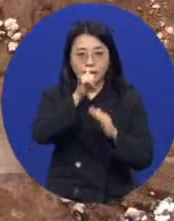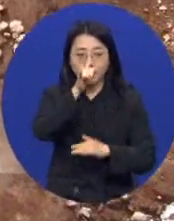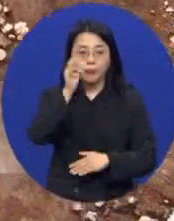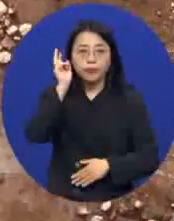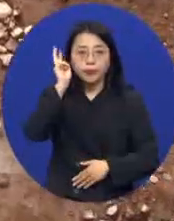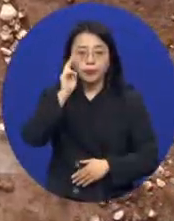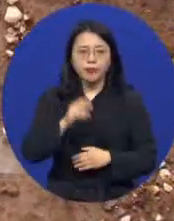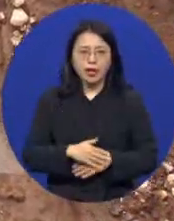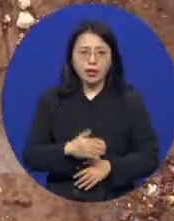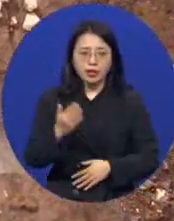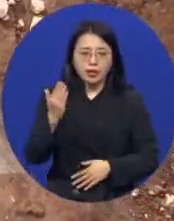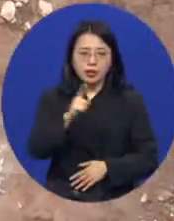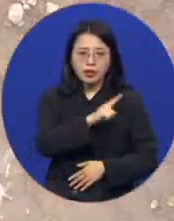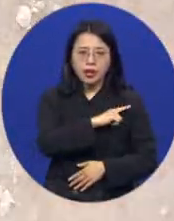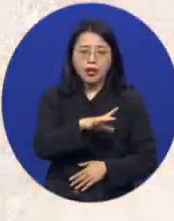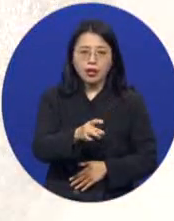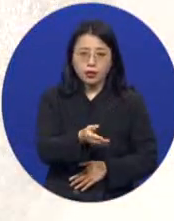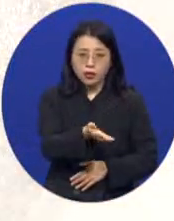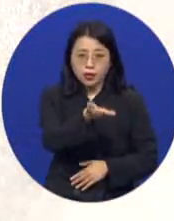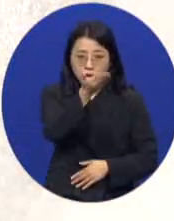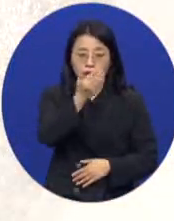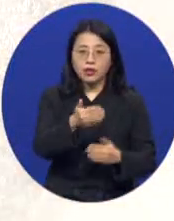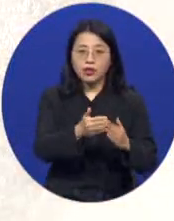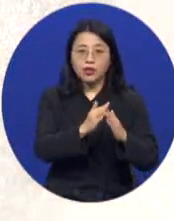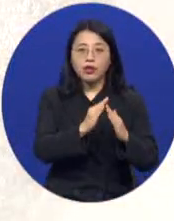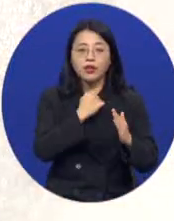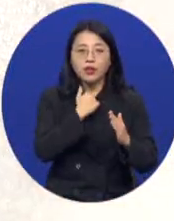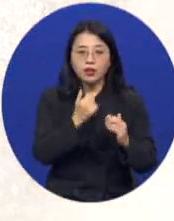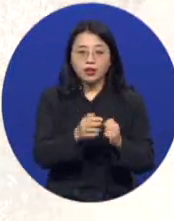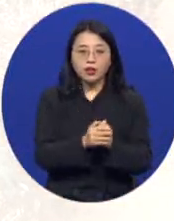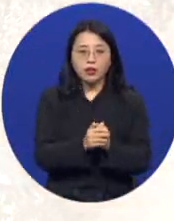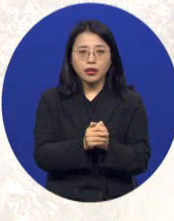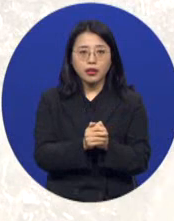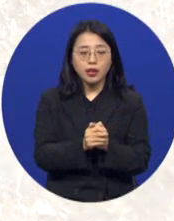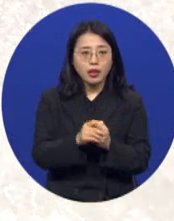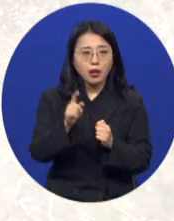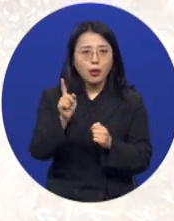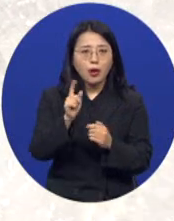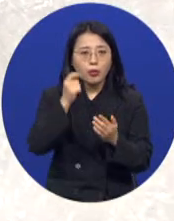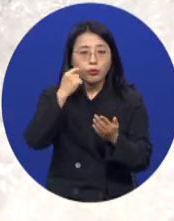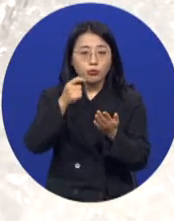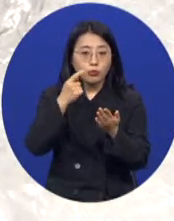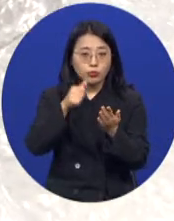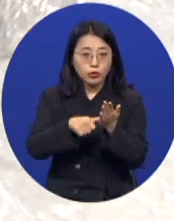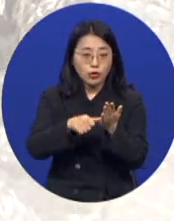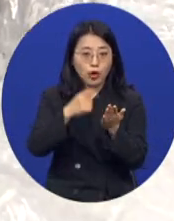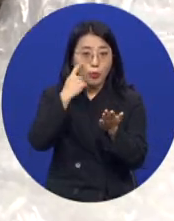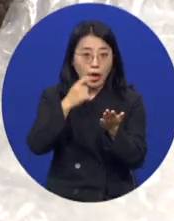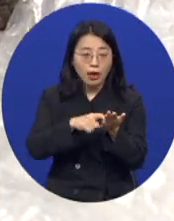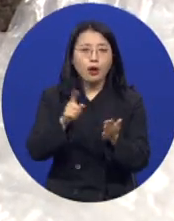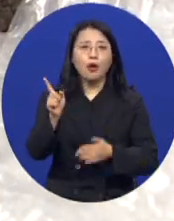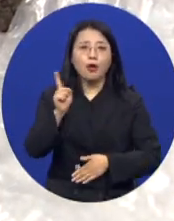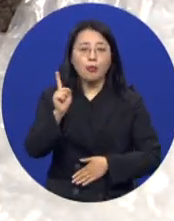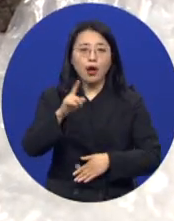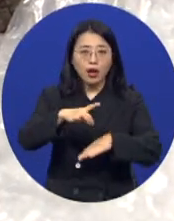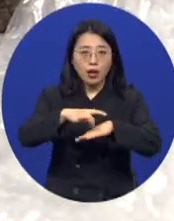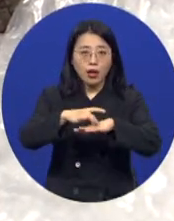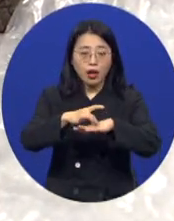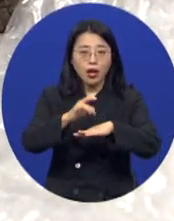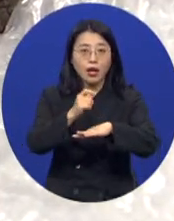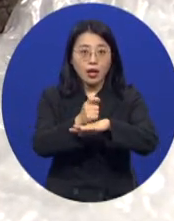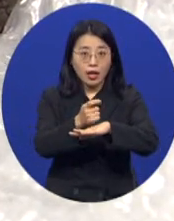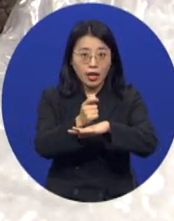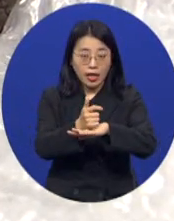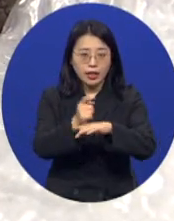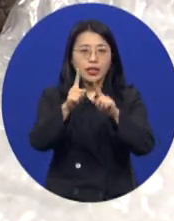먼저 지어졌다 불에 탄 건물 밑에서는 어른 손만한 금동 다층 소탑이 출토됐습니다.